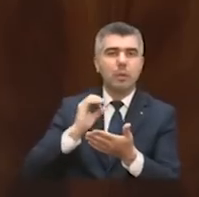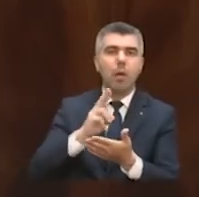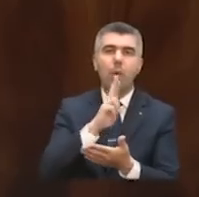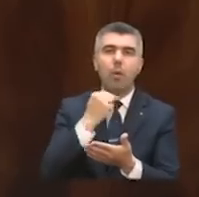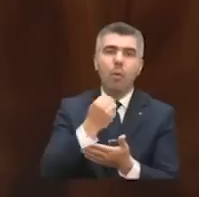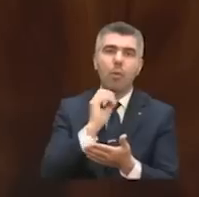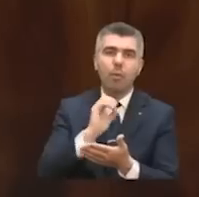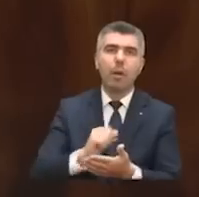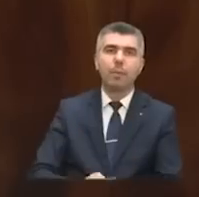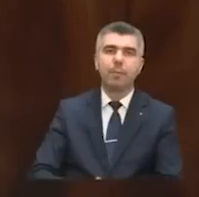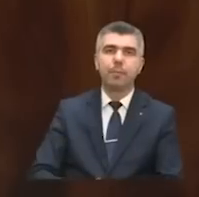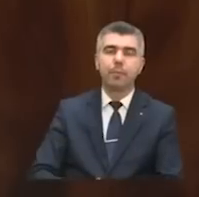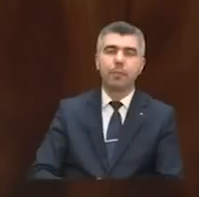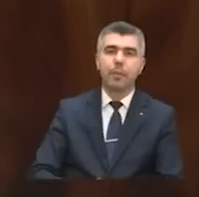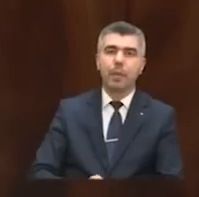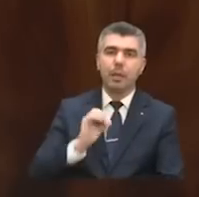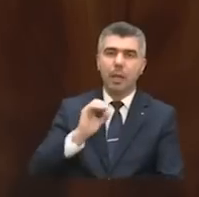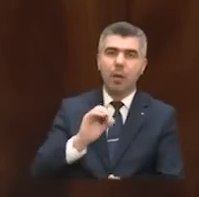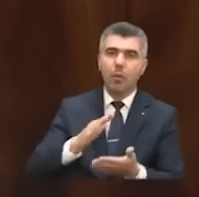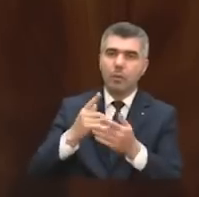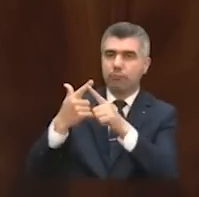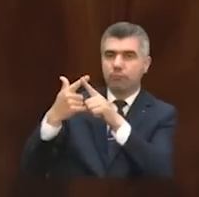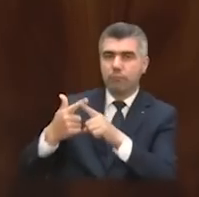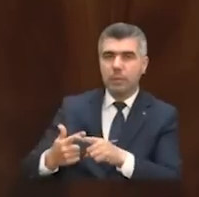واللي بغى يعني لو كلاستر ديال الاقتصاد ديالنا.